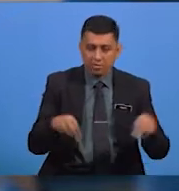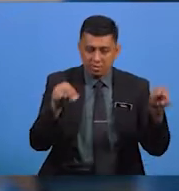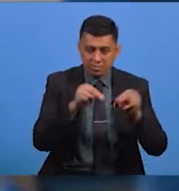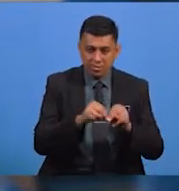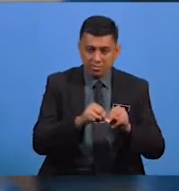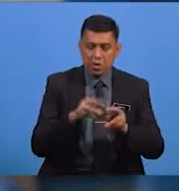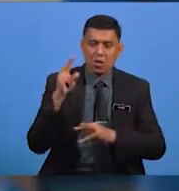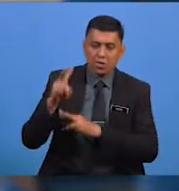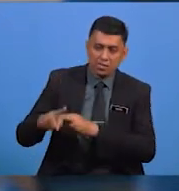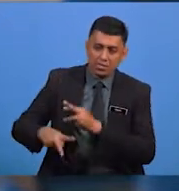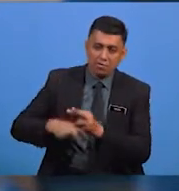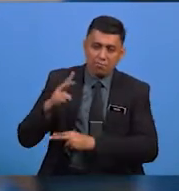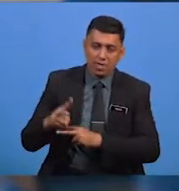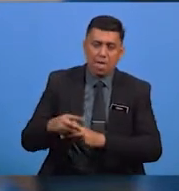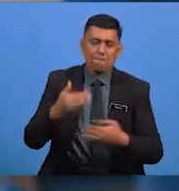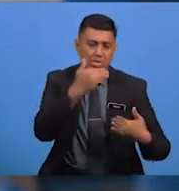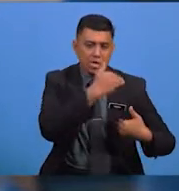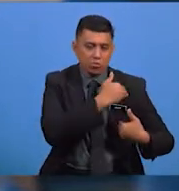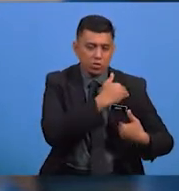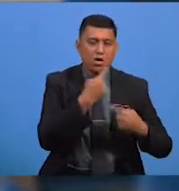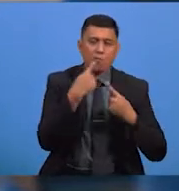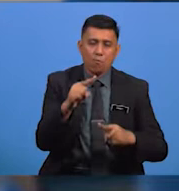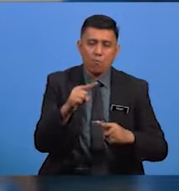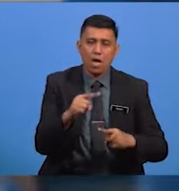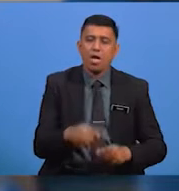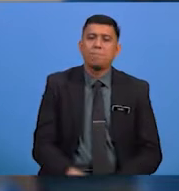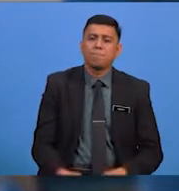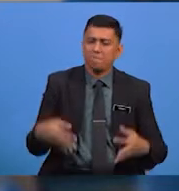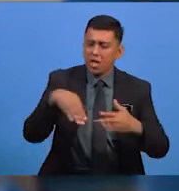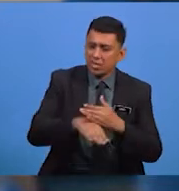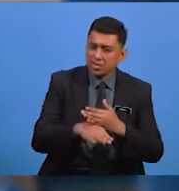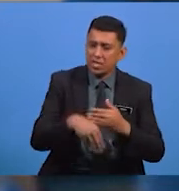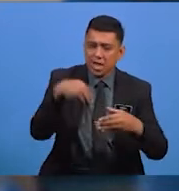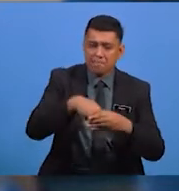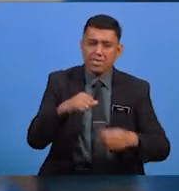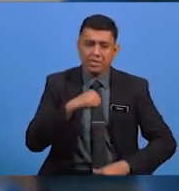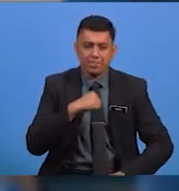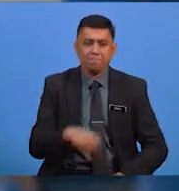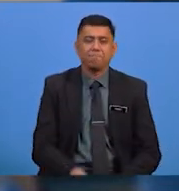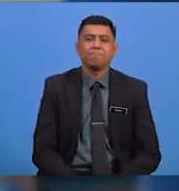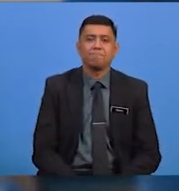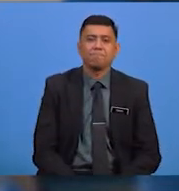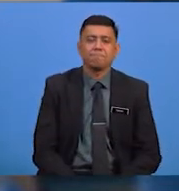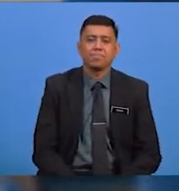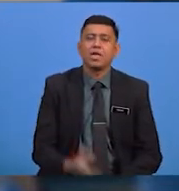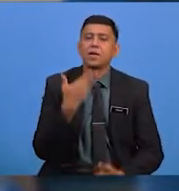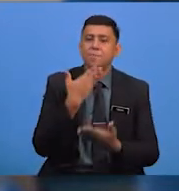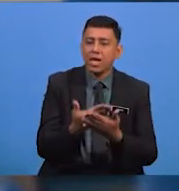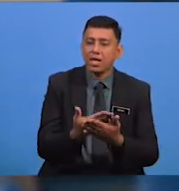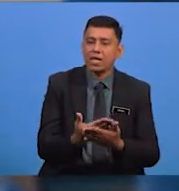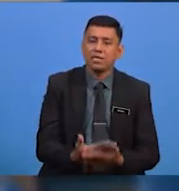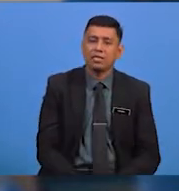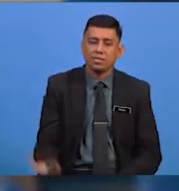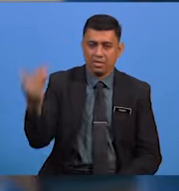sivik bertanggungjawab perlu diterapkan dalam diri. Baik,